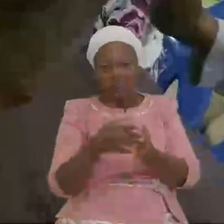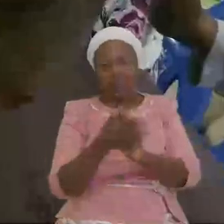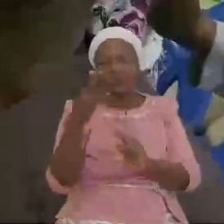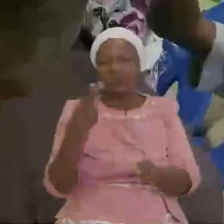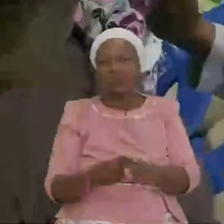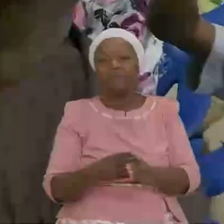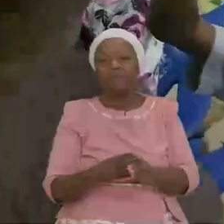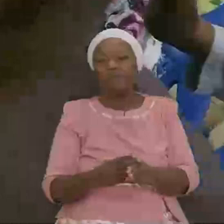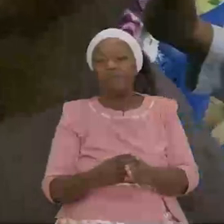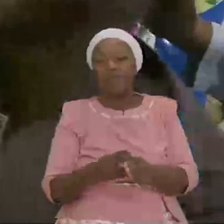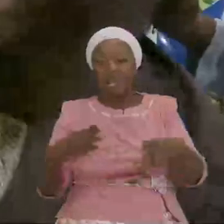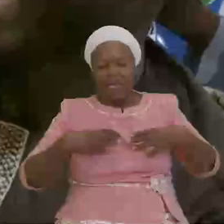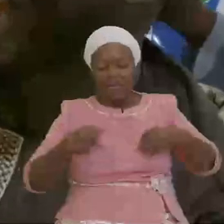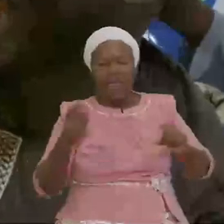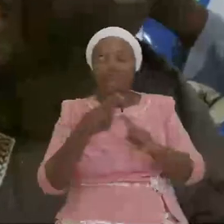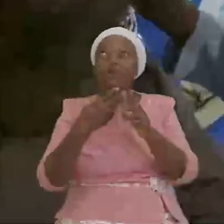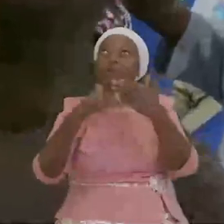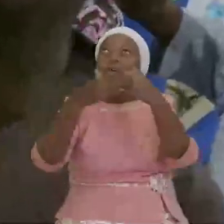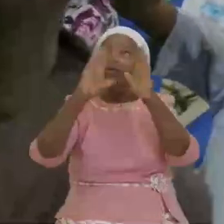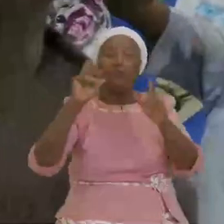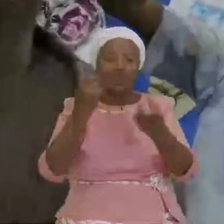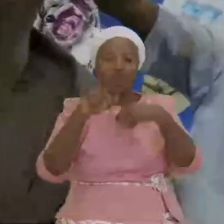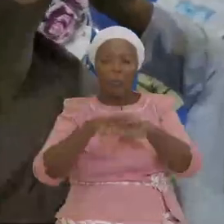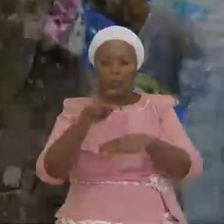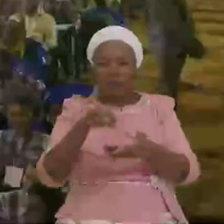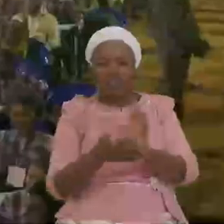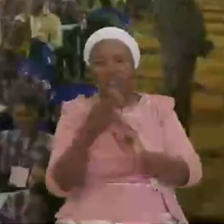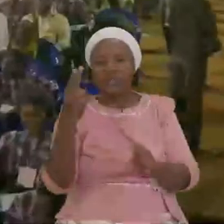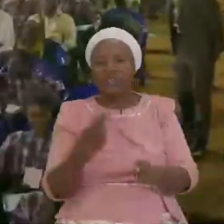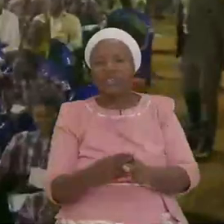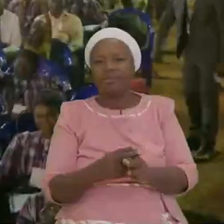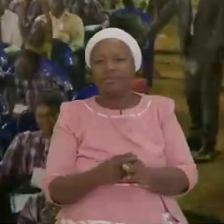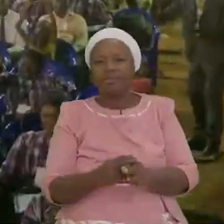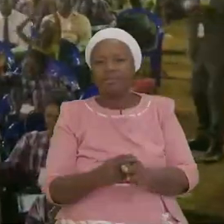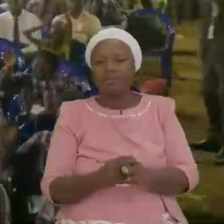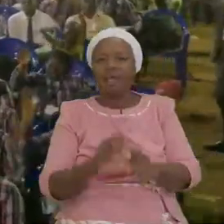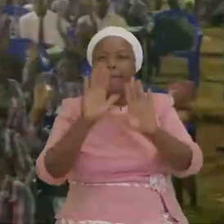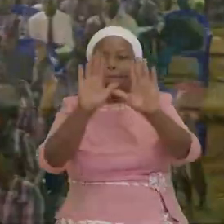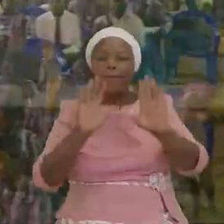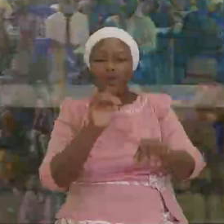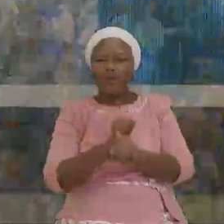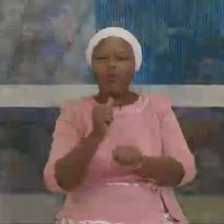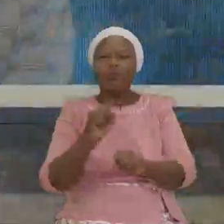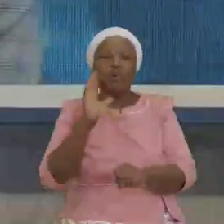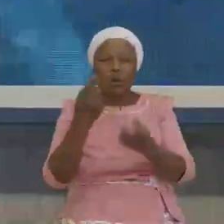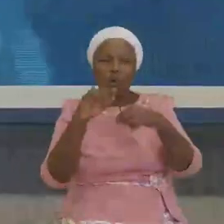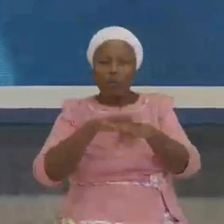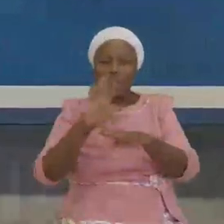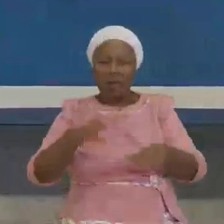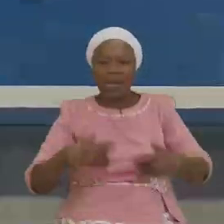Le salut du ciel viendra sur ta vie. La guérison d'en haut viendra sur